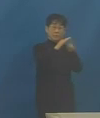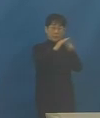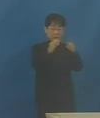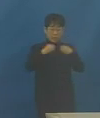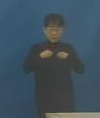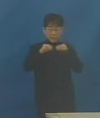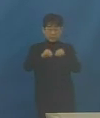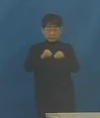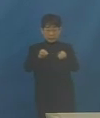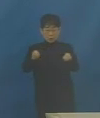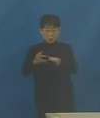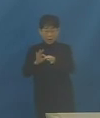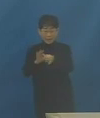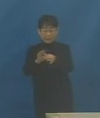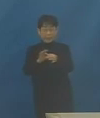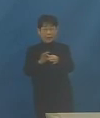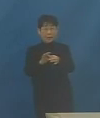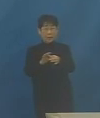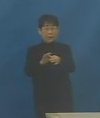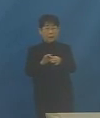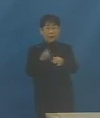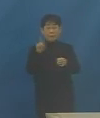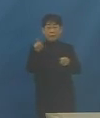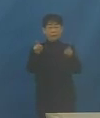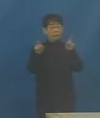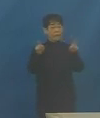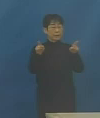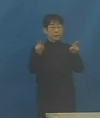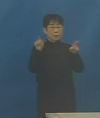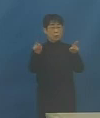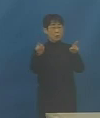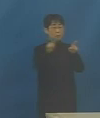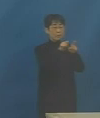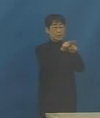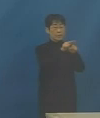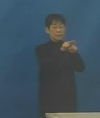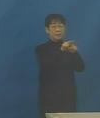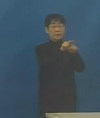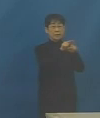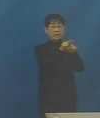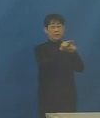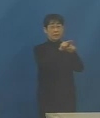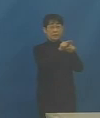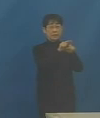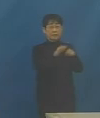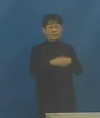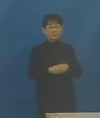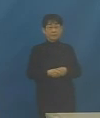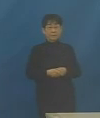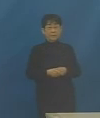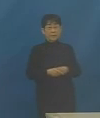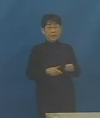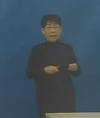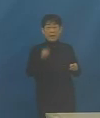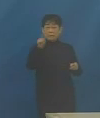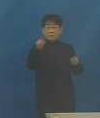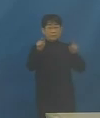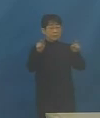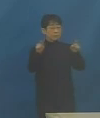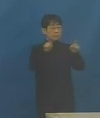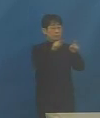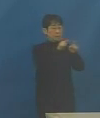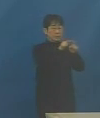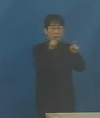あくまでも点と点のあいだが線が引かれてできるわけですからこの線が引かれる